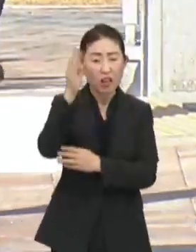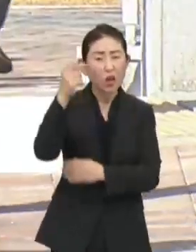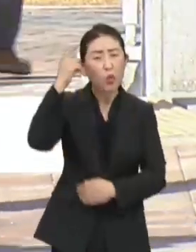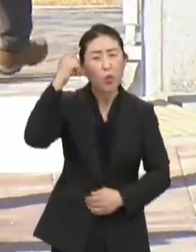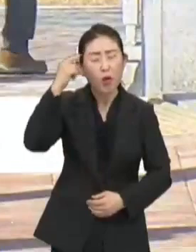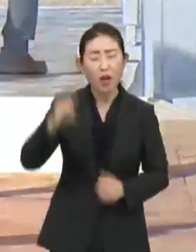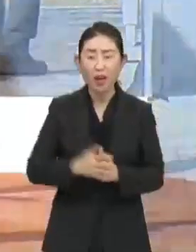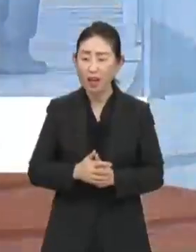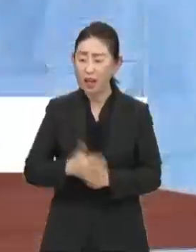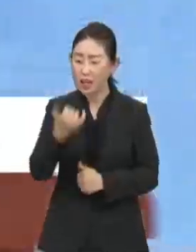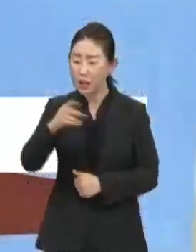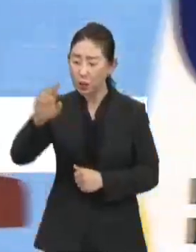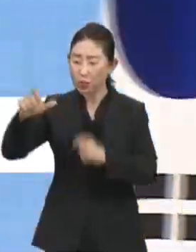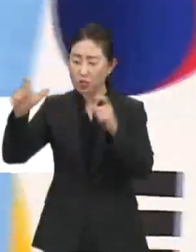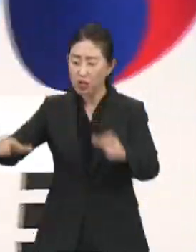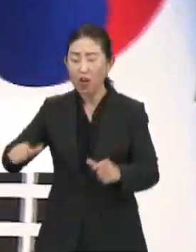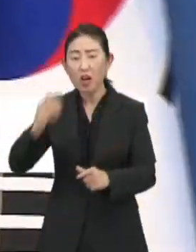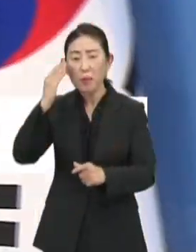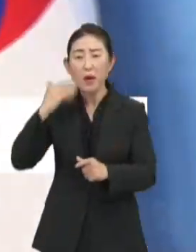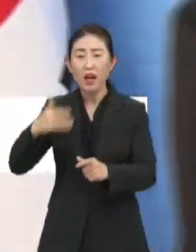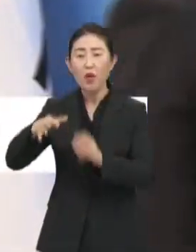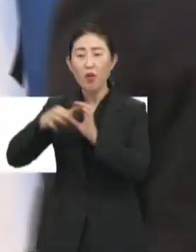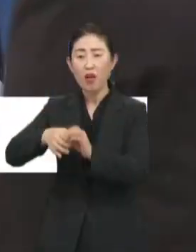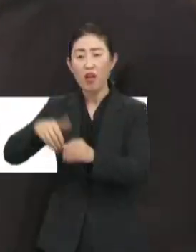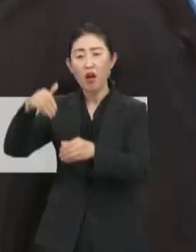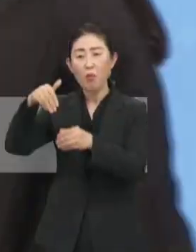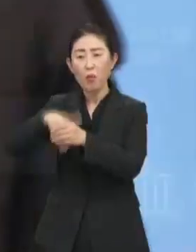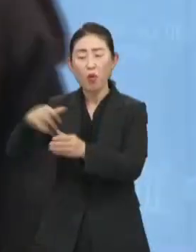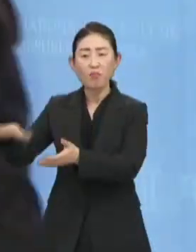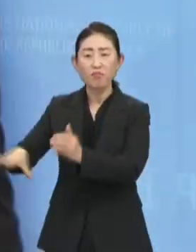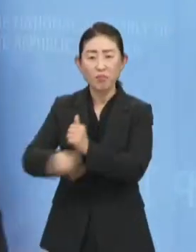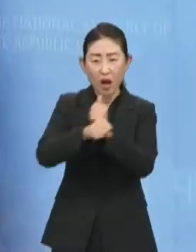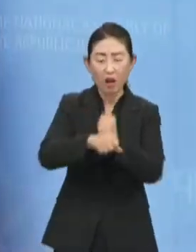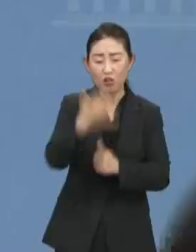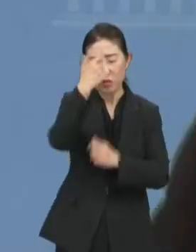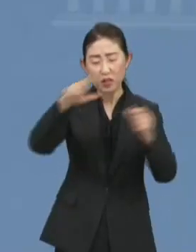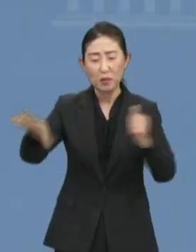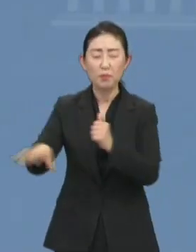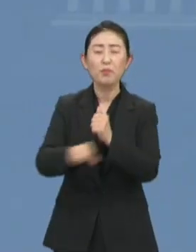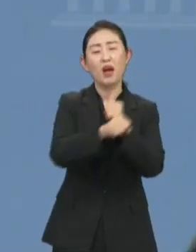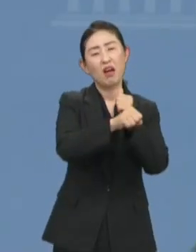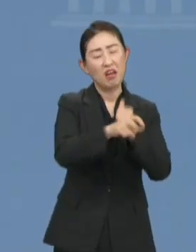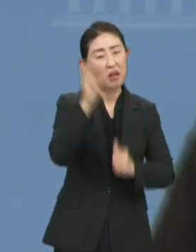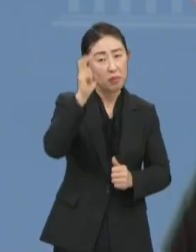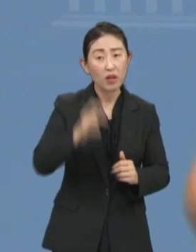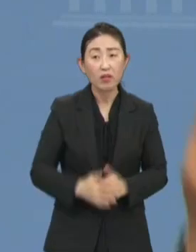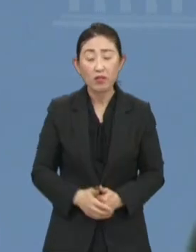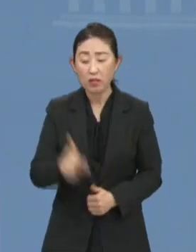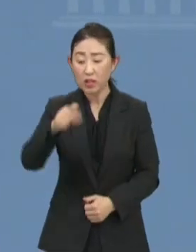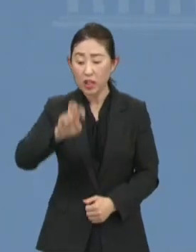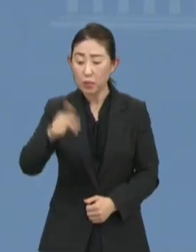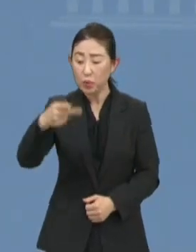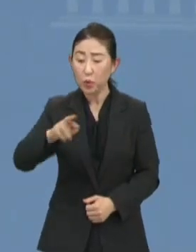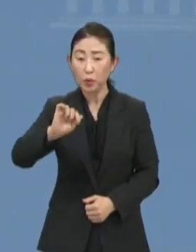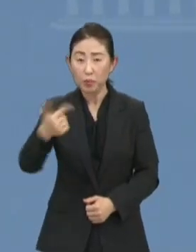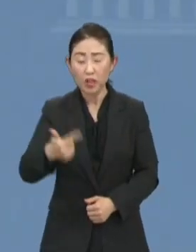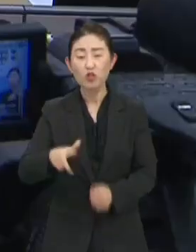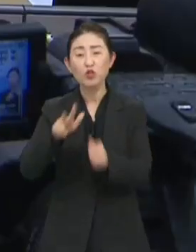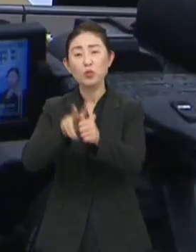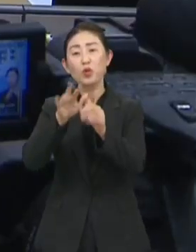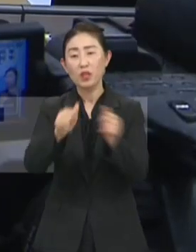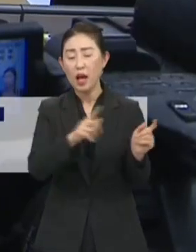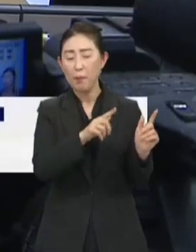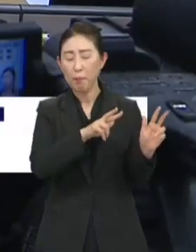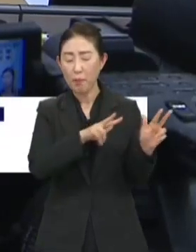승부수로 풀이됩니다. 이영선 후보 낙마로 반사 이익을 기대하고 있는 새로운 미래 김종민 후보는 곧바로 기자회견을